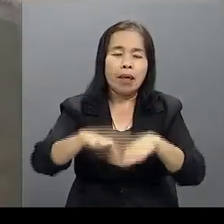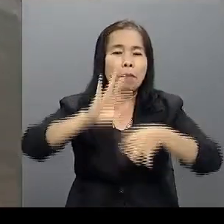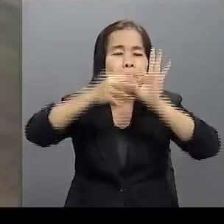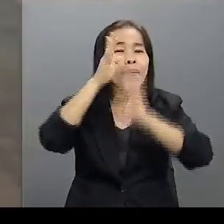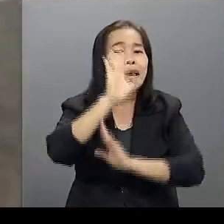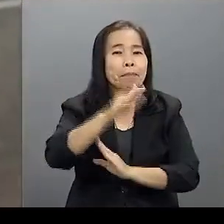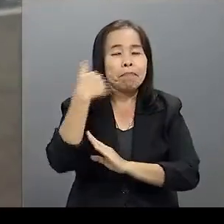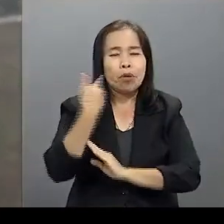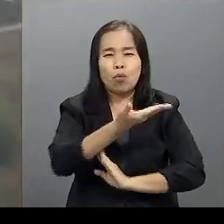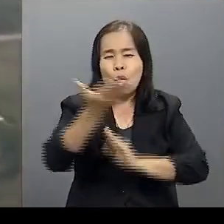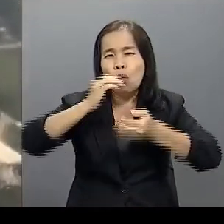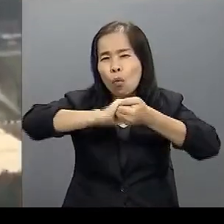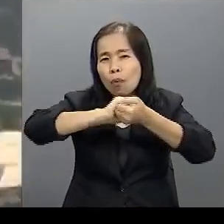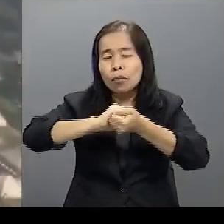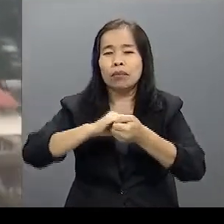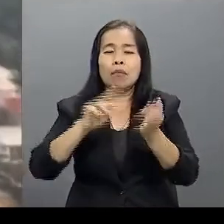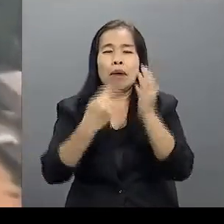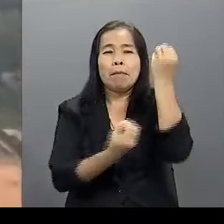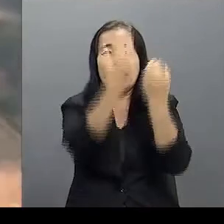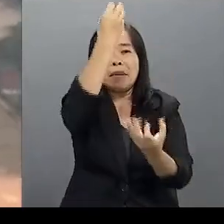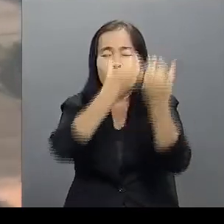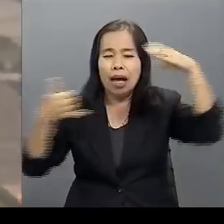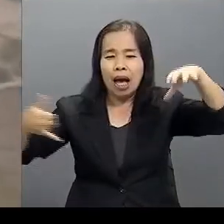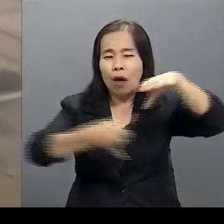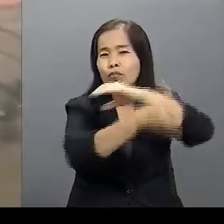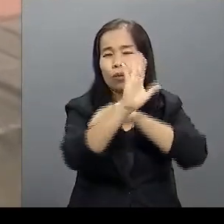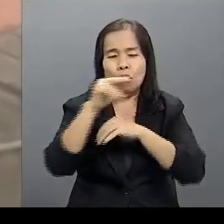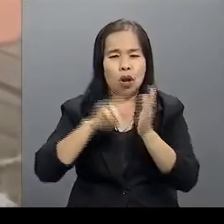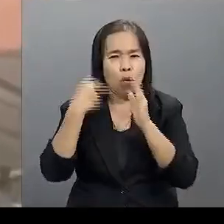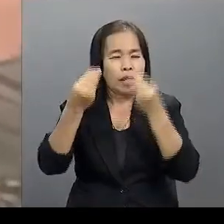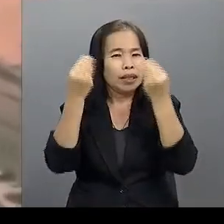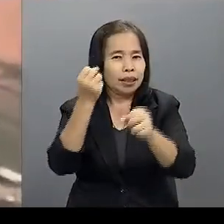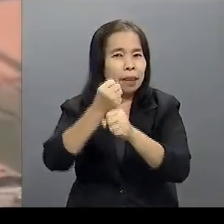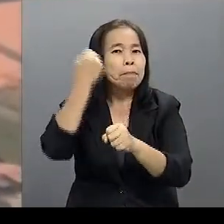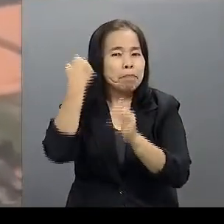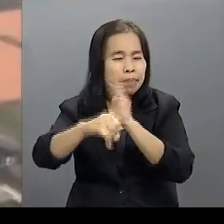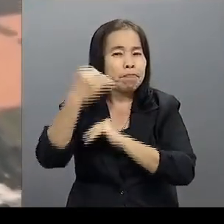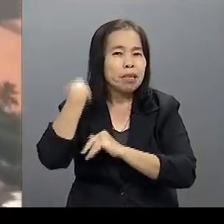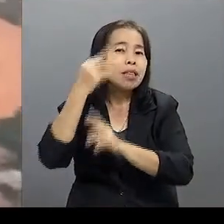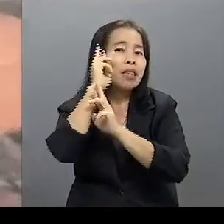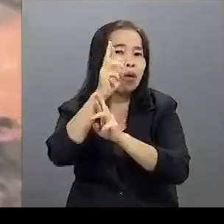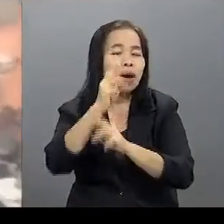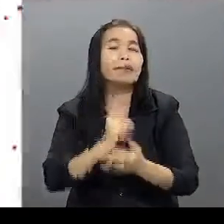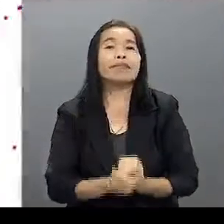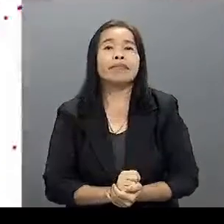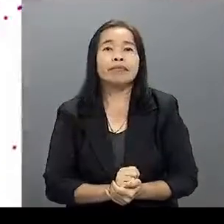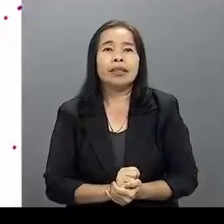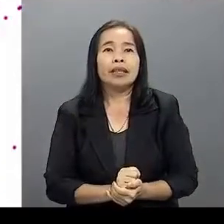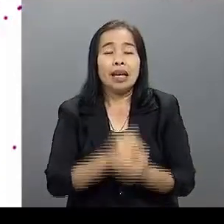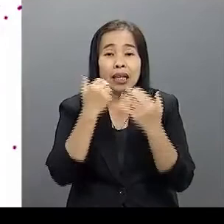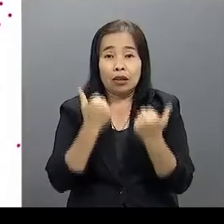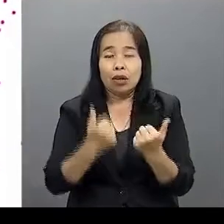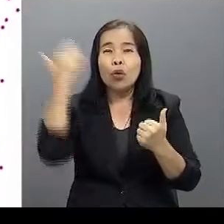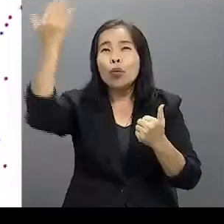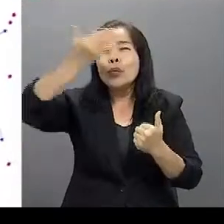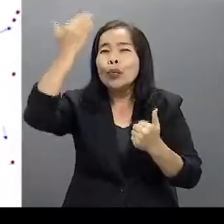งนี้ให้งดเข้าป่าเพราอาจเข้าข่ายกระธรรมผิด ทจะต้องถูกดำเือนคดีรายงานคณภาพอากาศของกรมค